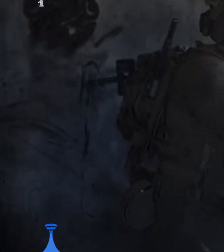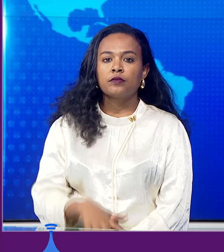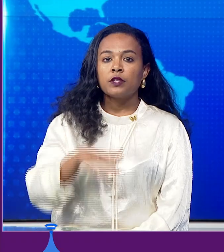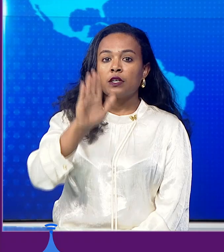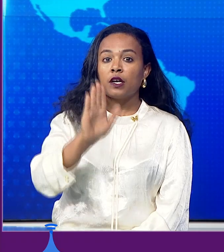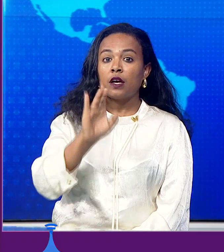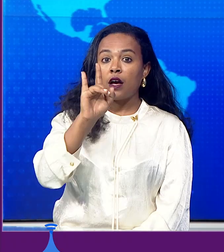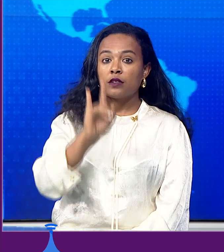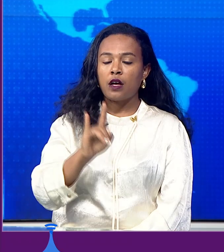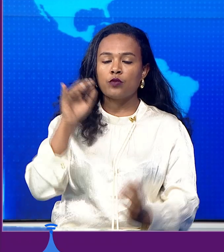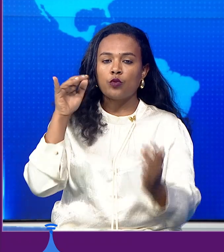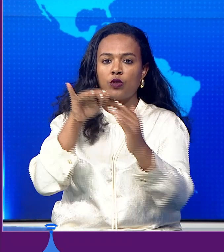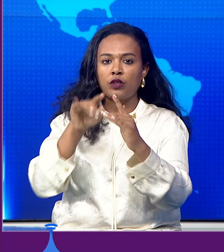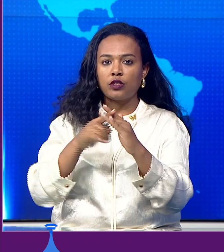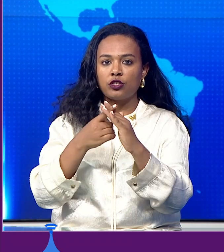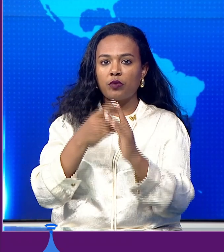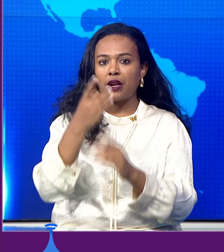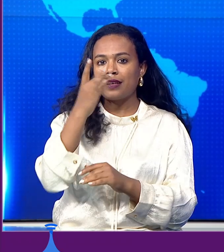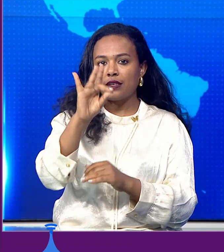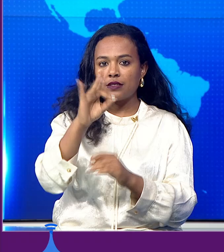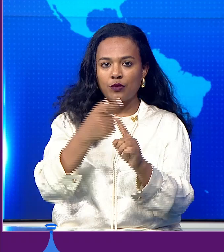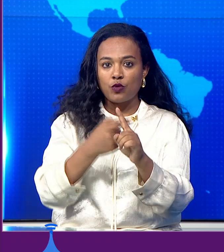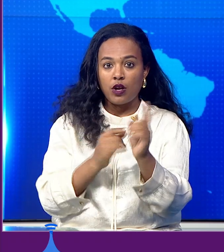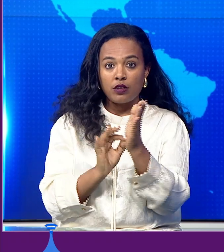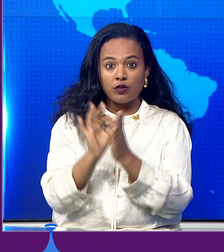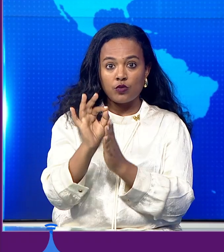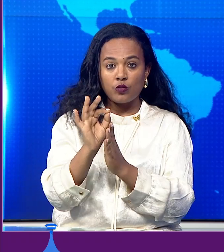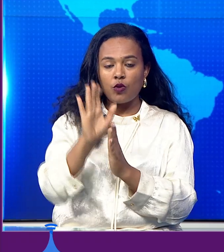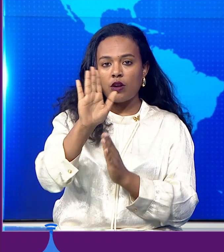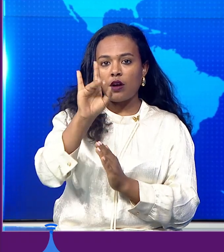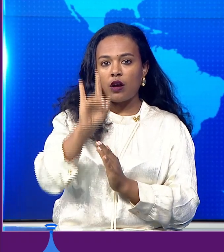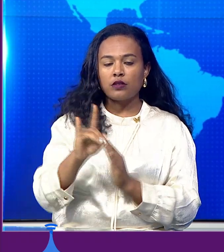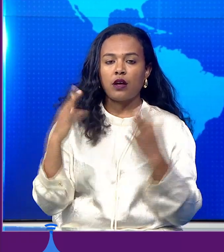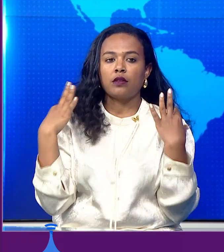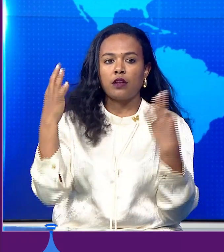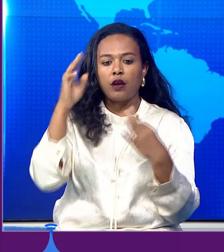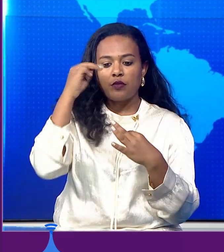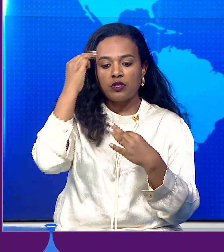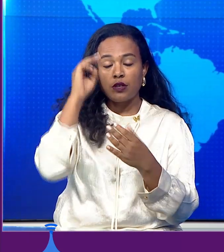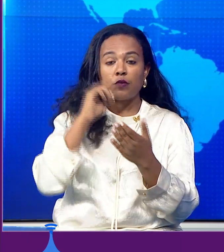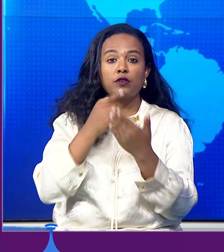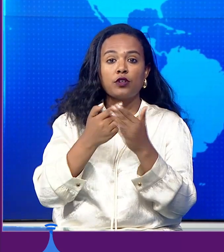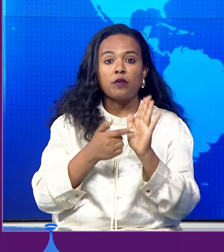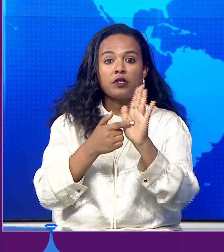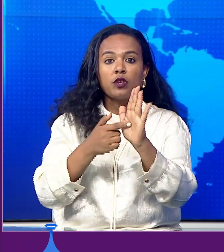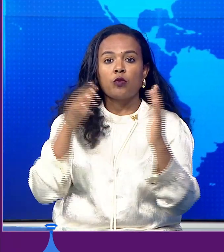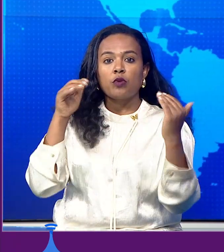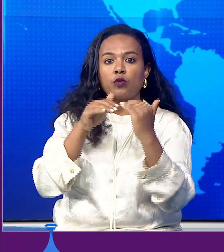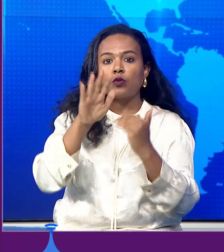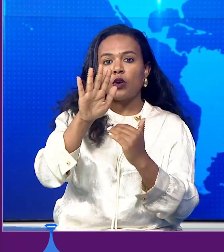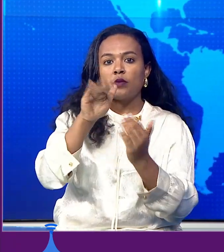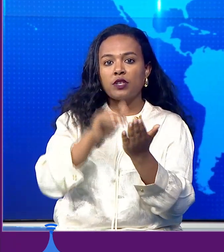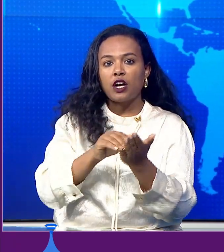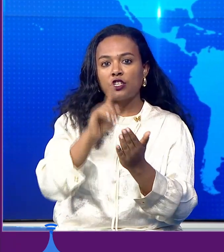የጋዛው ጦርነት ከተጀመረ 18 ወራትን አስቆጥሯል። የጋዛ የጤና ሚኒስቴር መረጃ እንደሚያሳየው በጦርነቱ ከ51 ሺህ